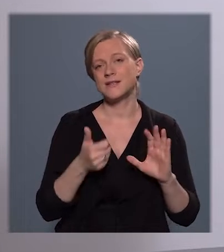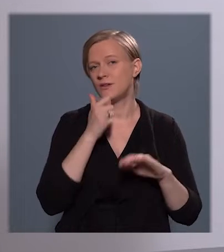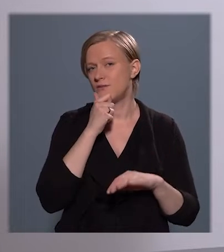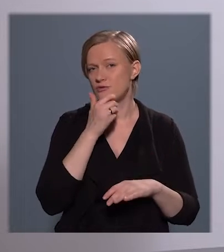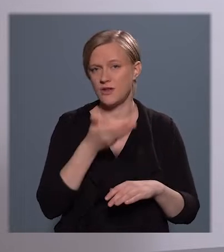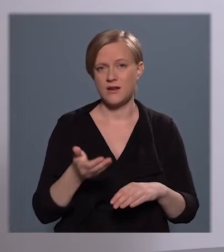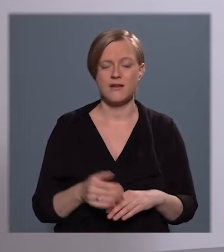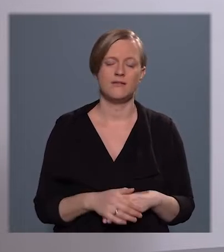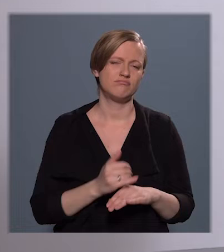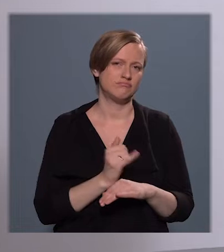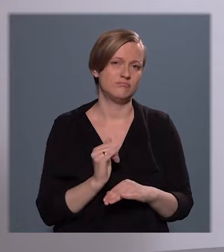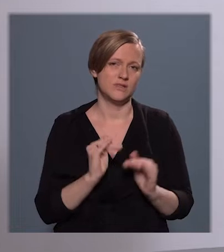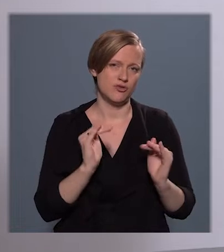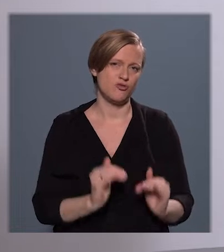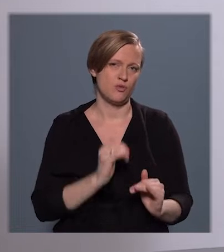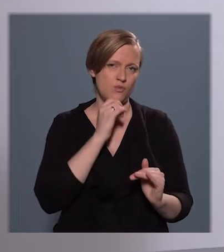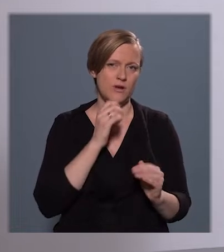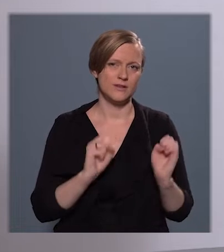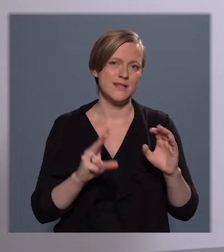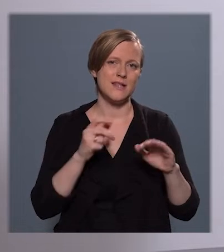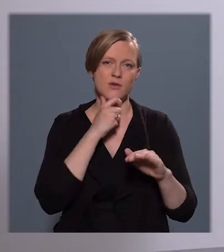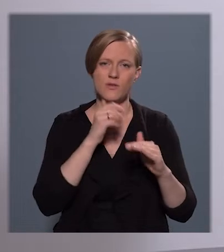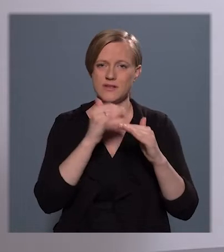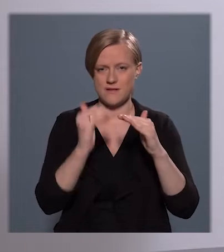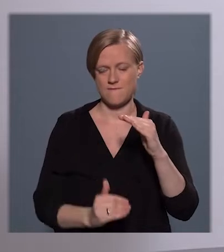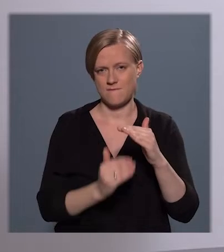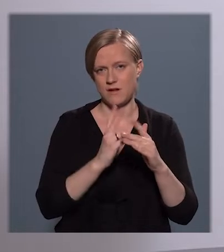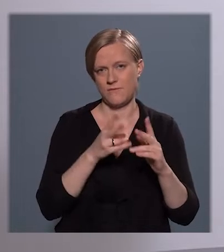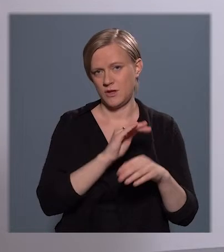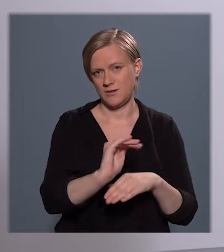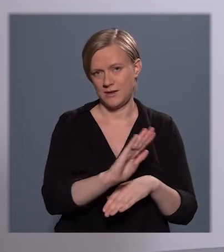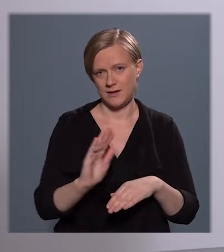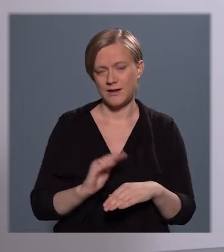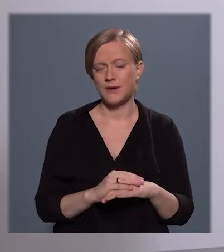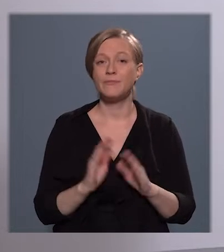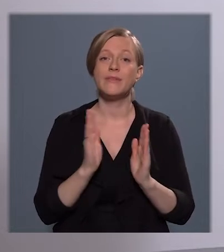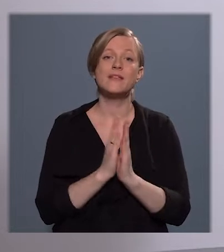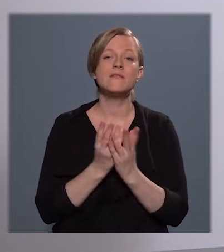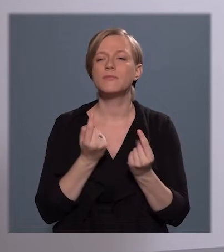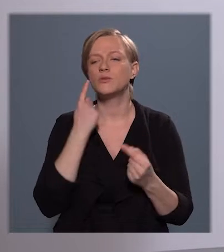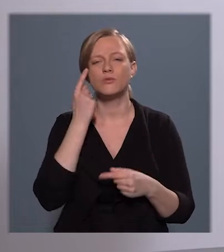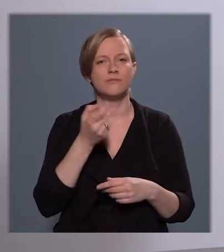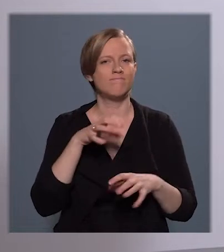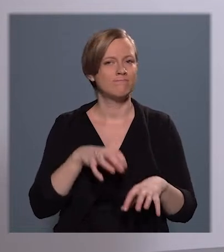gyerekek, mindenképpen még kiskorúak, tehát 18. életévüket be nem töltött gyerekek. Az egyház annyit tud tenni, hogy a villanyszámlát